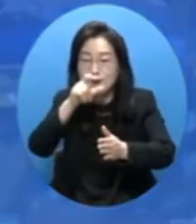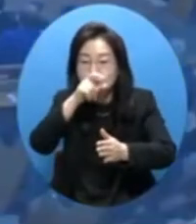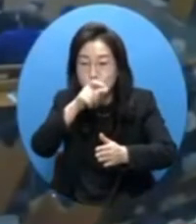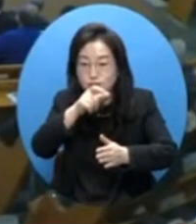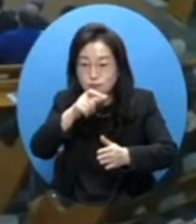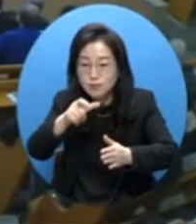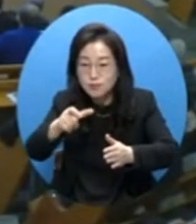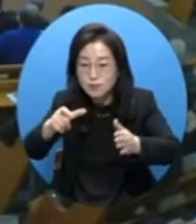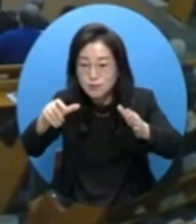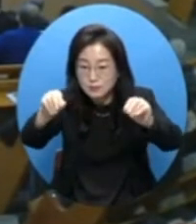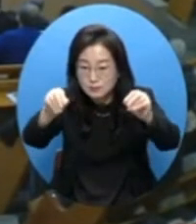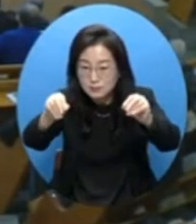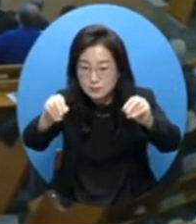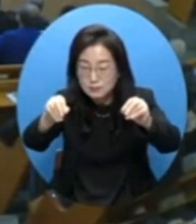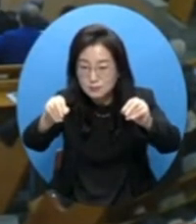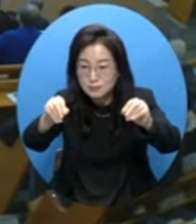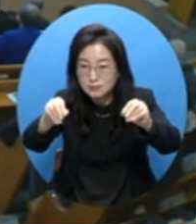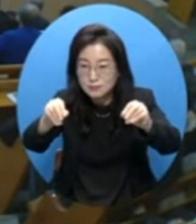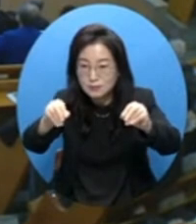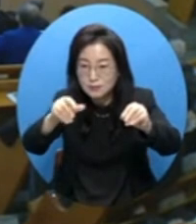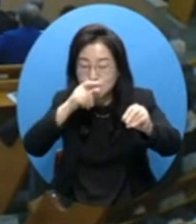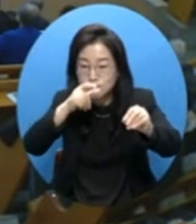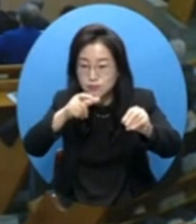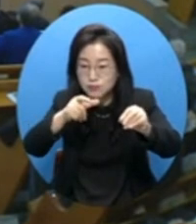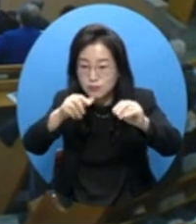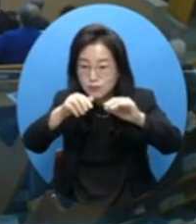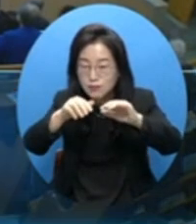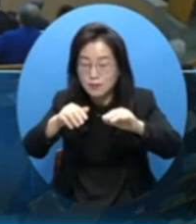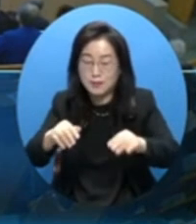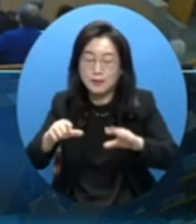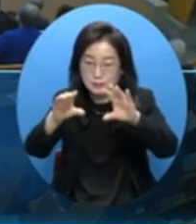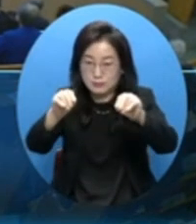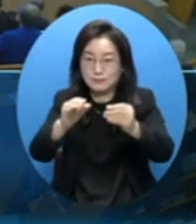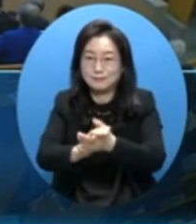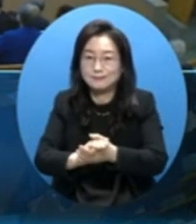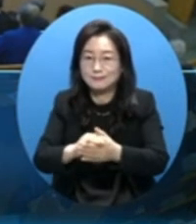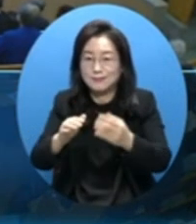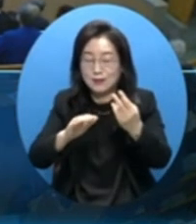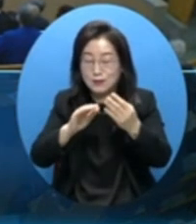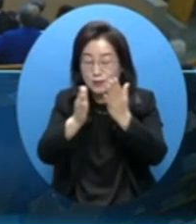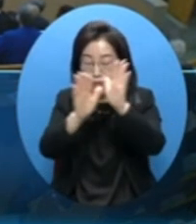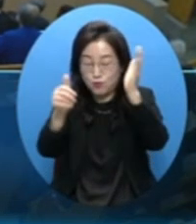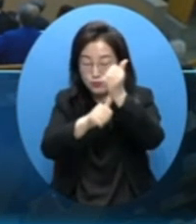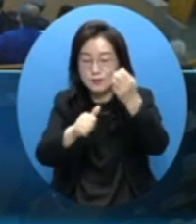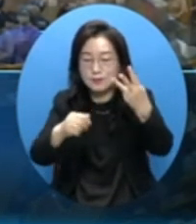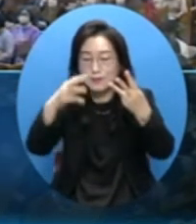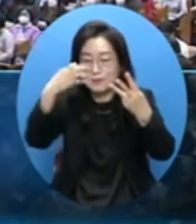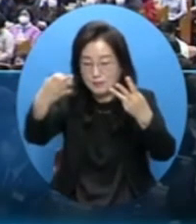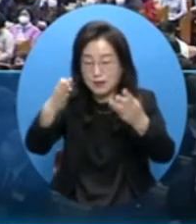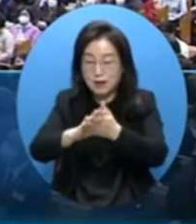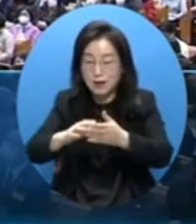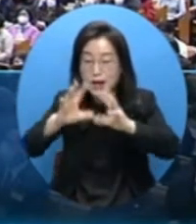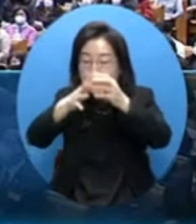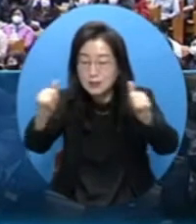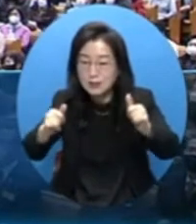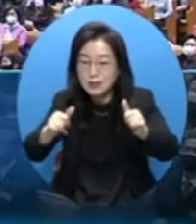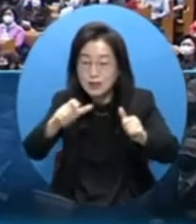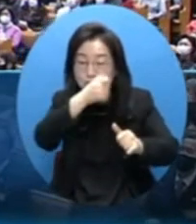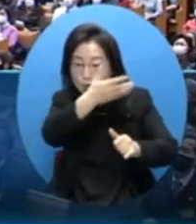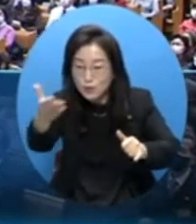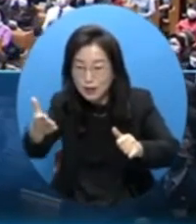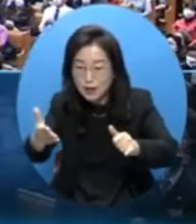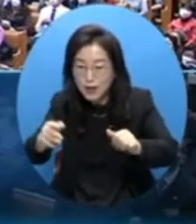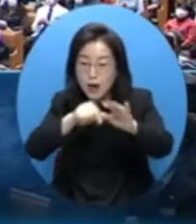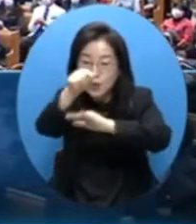물이 섰습니다 멈췄습니다 여기서 3장 14절로 16절입니다 백성이 요단을 건너려고 자기들의